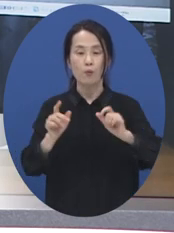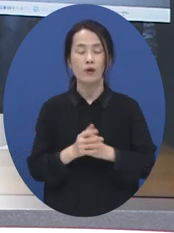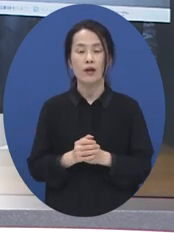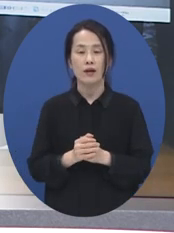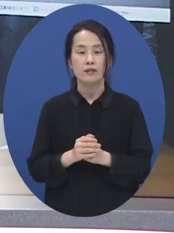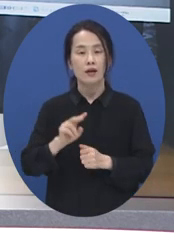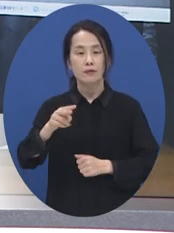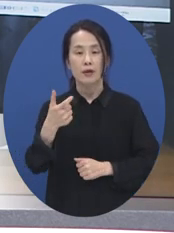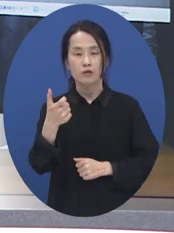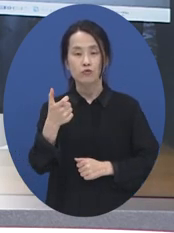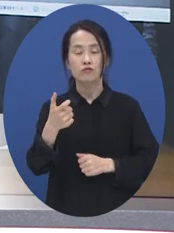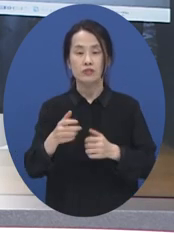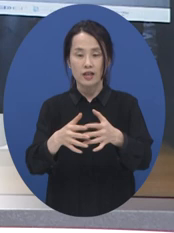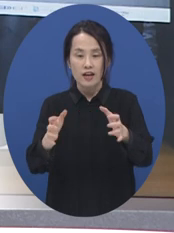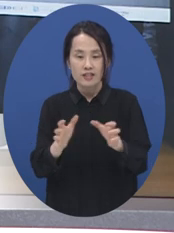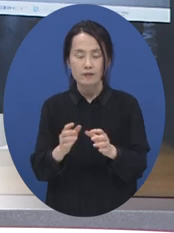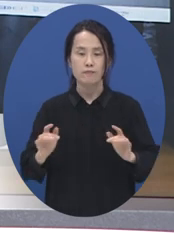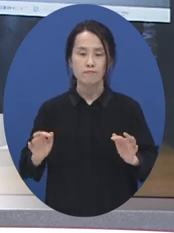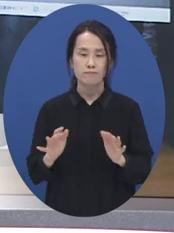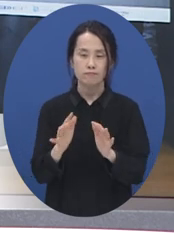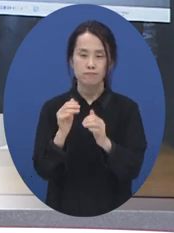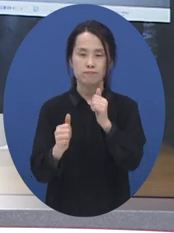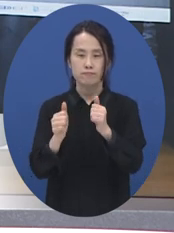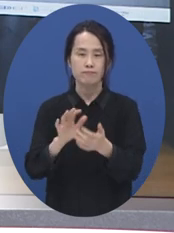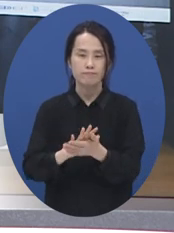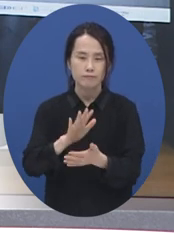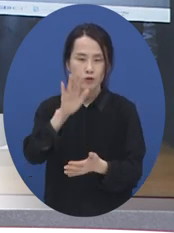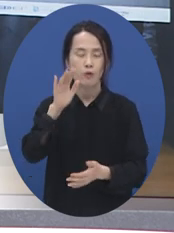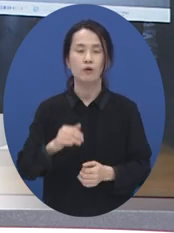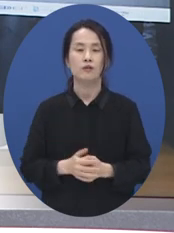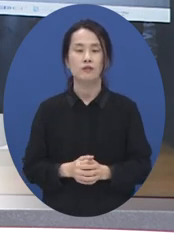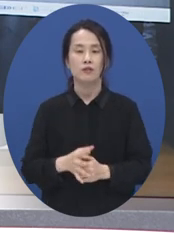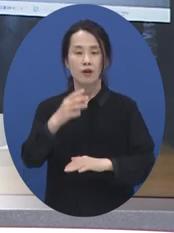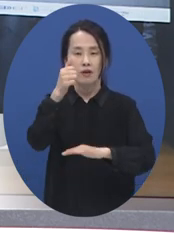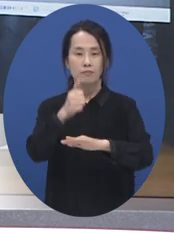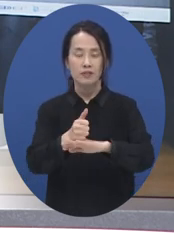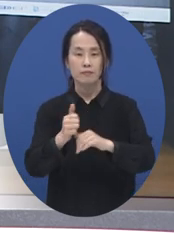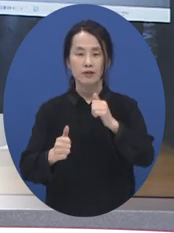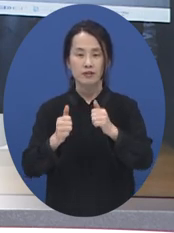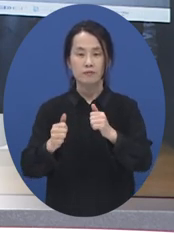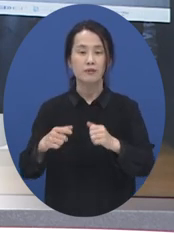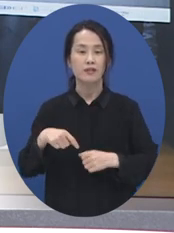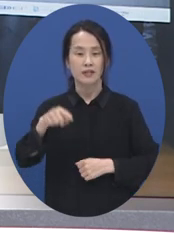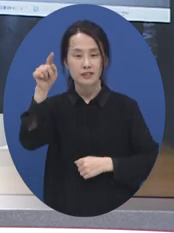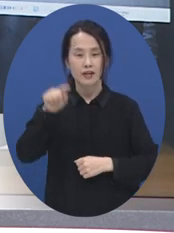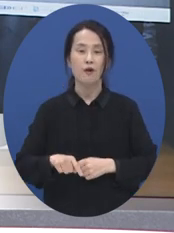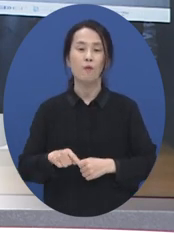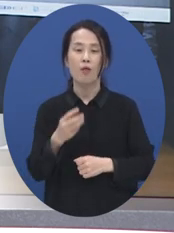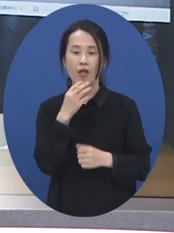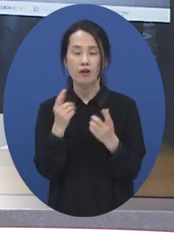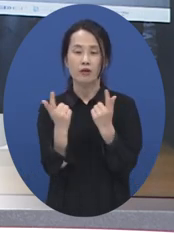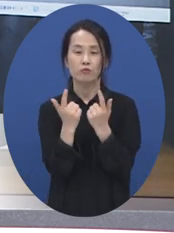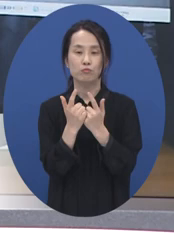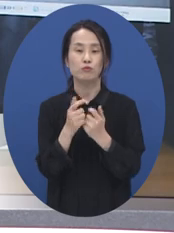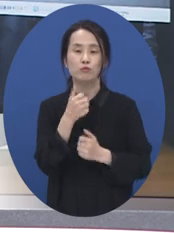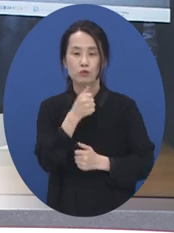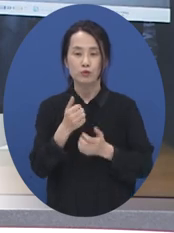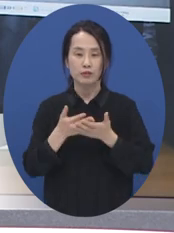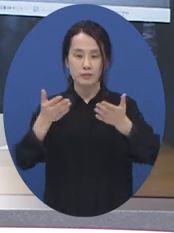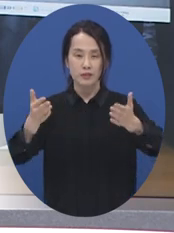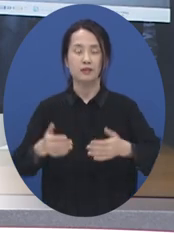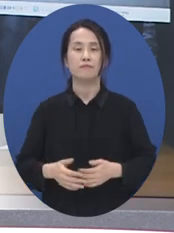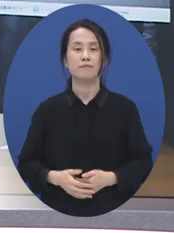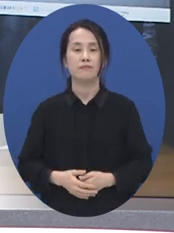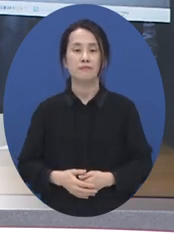공모전에는 260개 팀이 지원할 만큼 열기가 뜨거웠다고 합니다. 결선 현장에 다녀온 경기북부 김태희 기자가 자세한